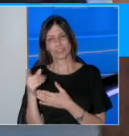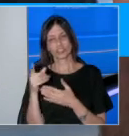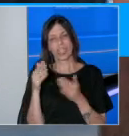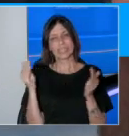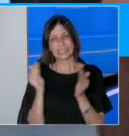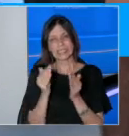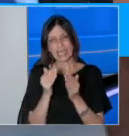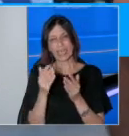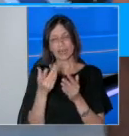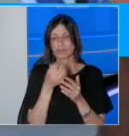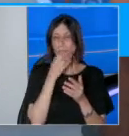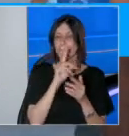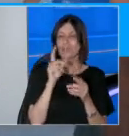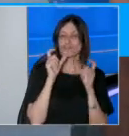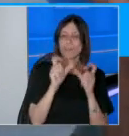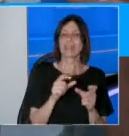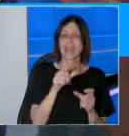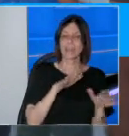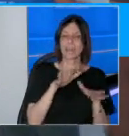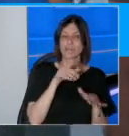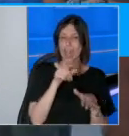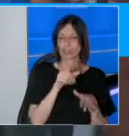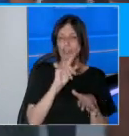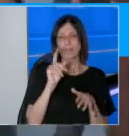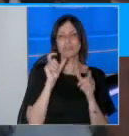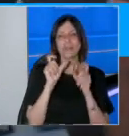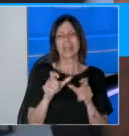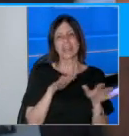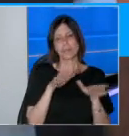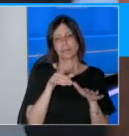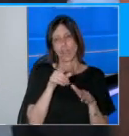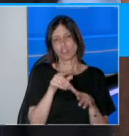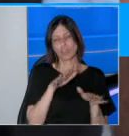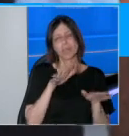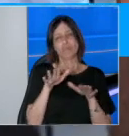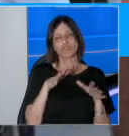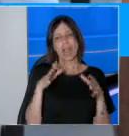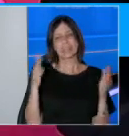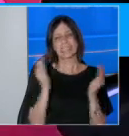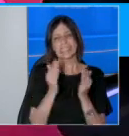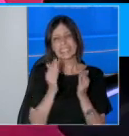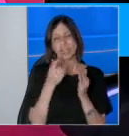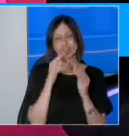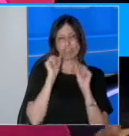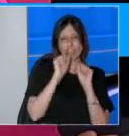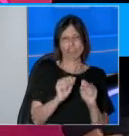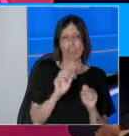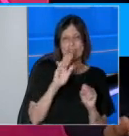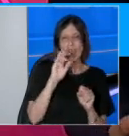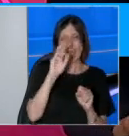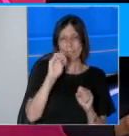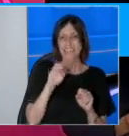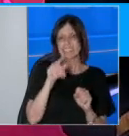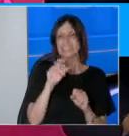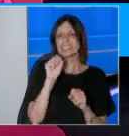צרה, גם אם היא לא... אז מי שמנע את הממשלה הזו, השר פרץ, מי שמנע את הממשלה הזו, הממשלה הצרה שנשענת על רם, זה בצלאל